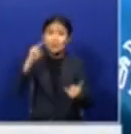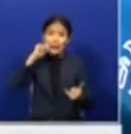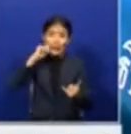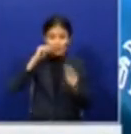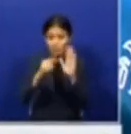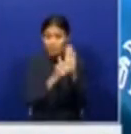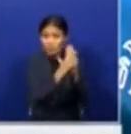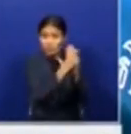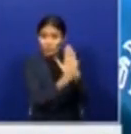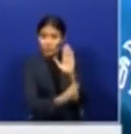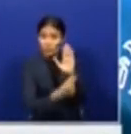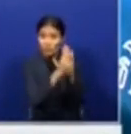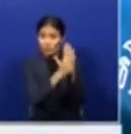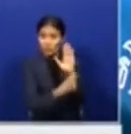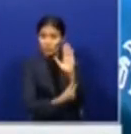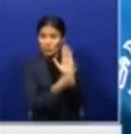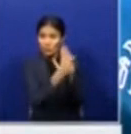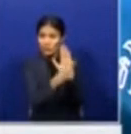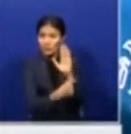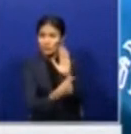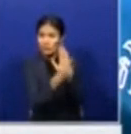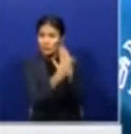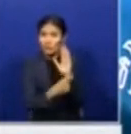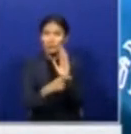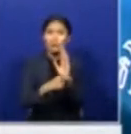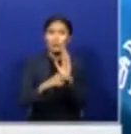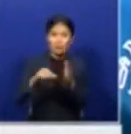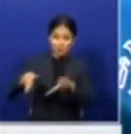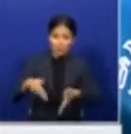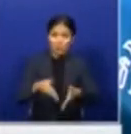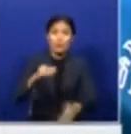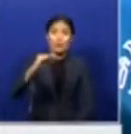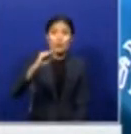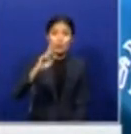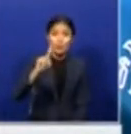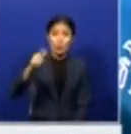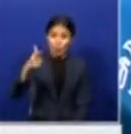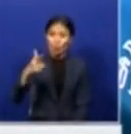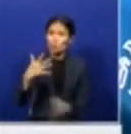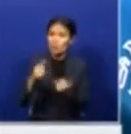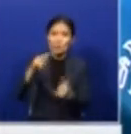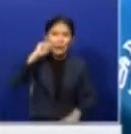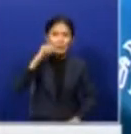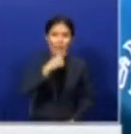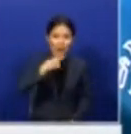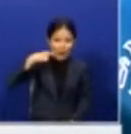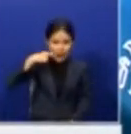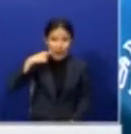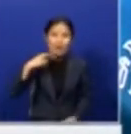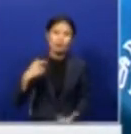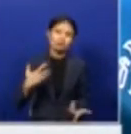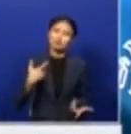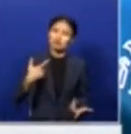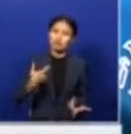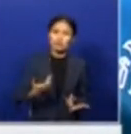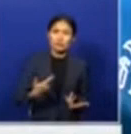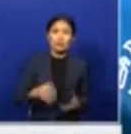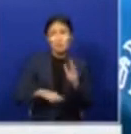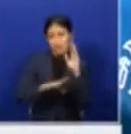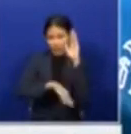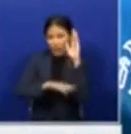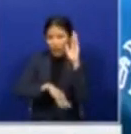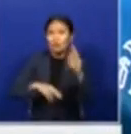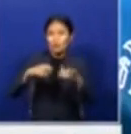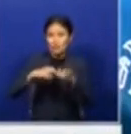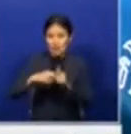แห้งก็จะเป็นเรื่องใหญ่มากในภาคใต้เองก็มีปัญหานะครับภูเก็ตบางครั้งเองก็บอกว่าถ้าเกิดฝนไม่ตกอี